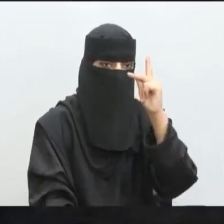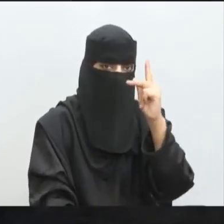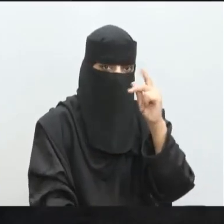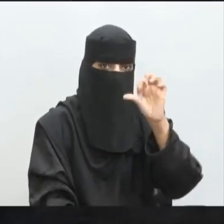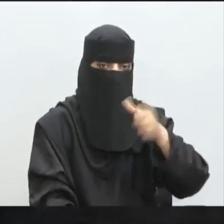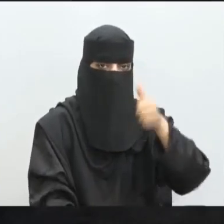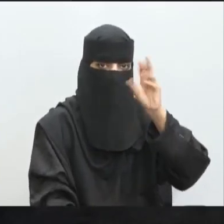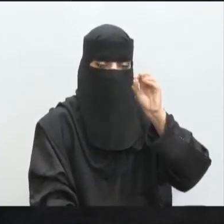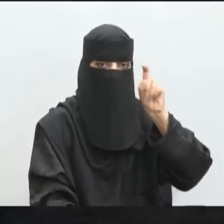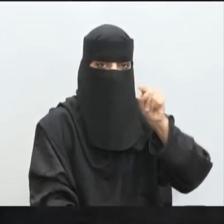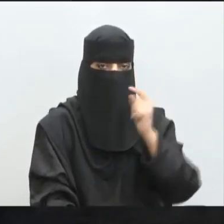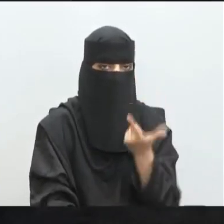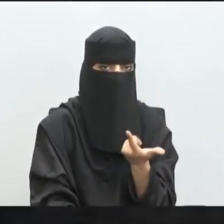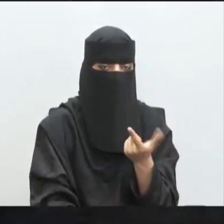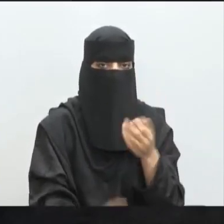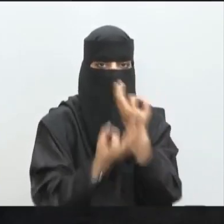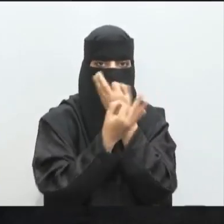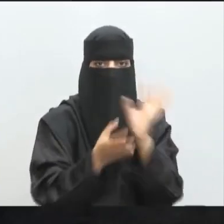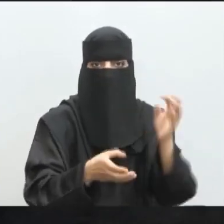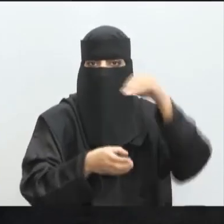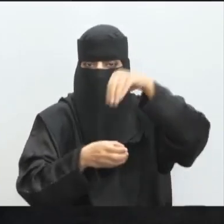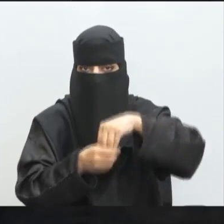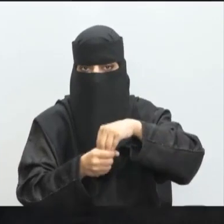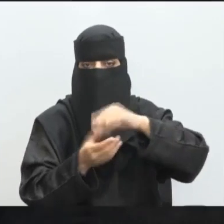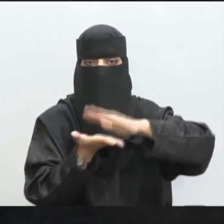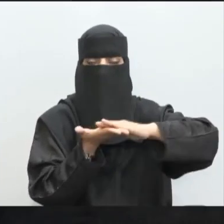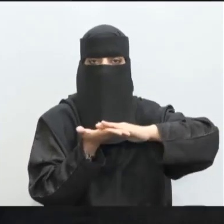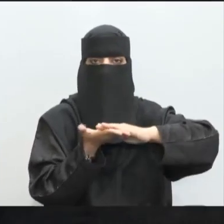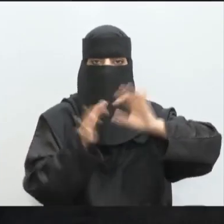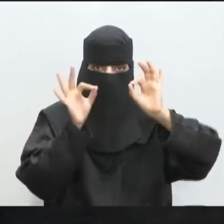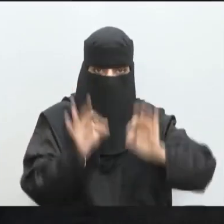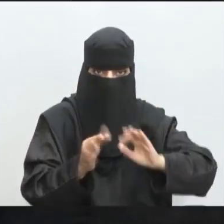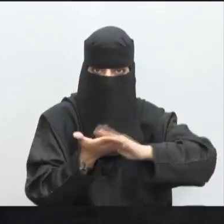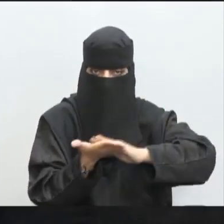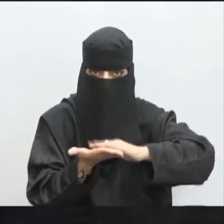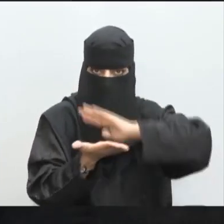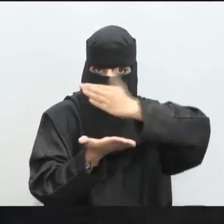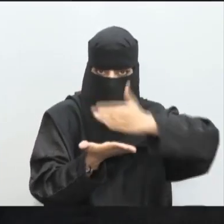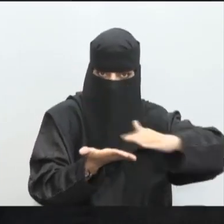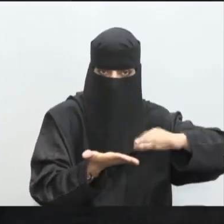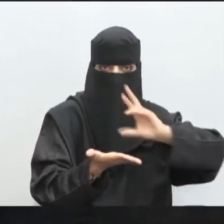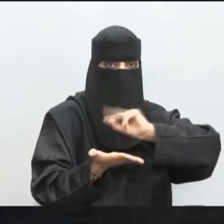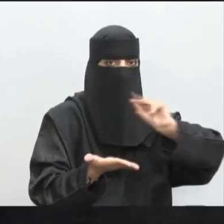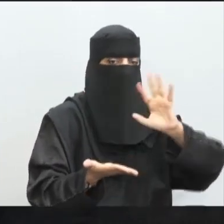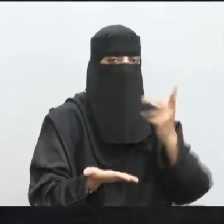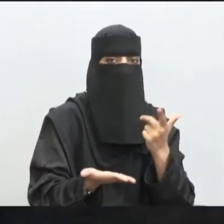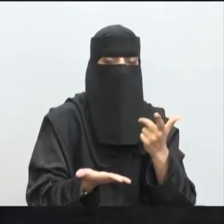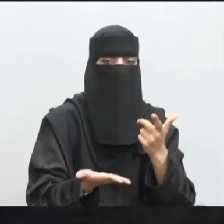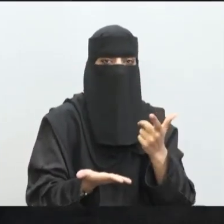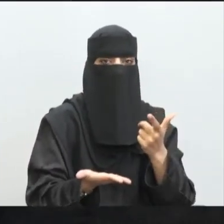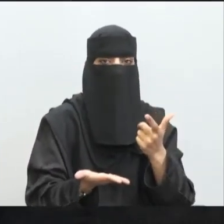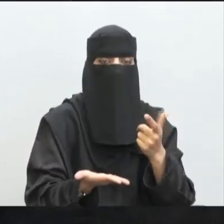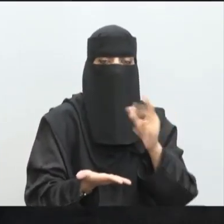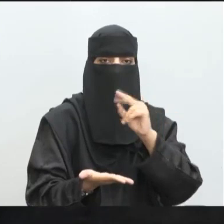اذا هي تشمل الظواهر الطبيعيه والغير طبيعيه الظواهر الطبيعيه مثل